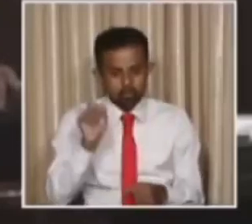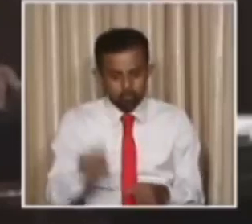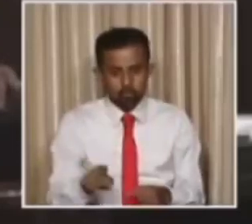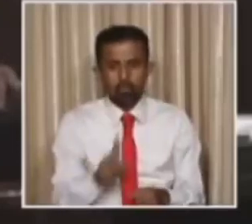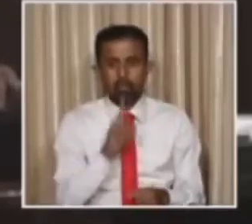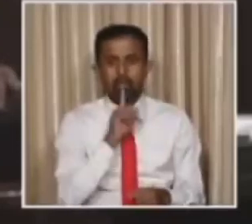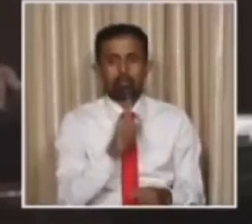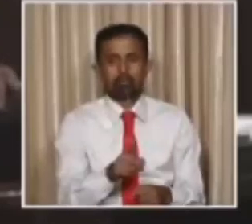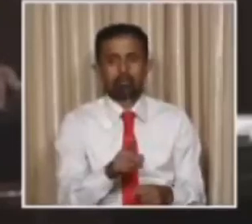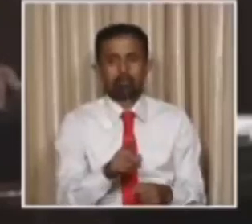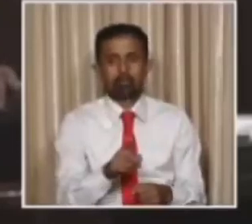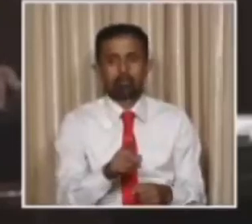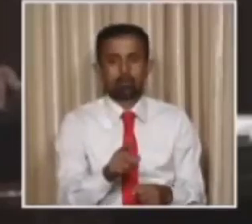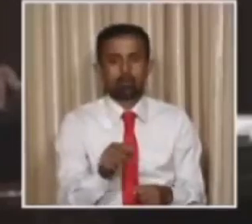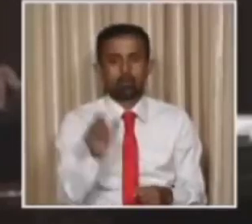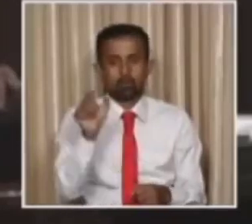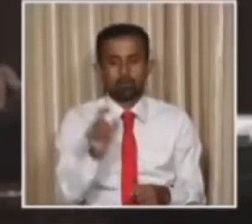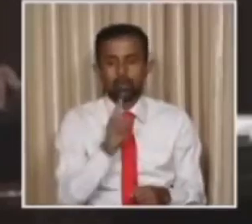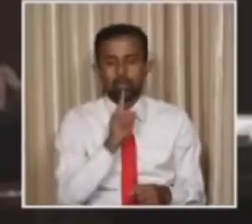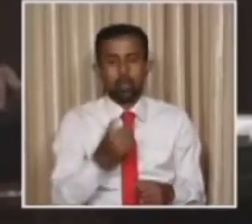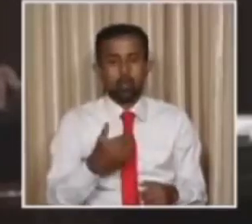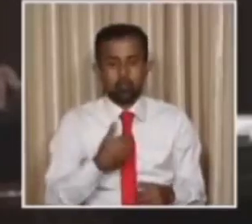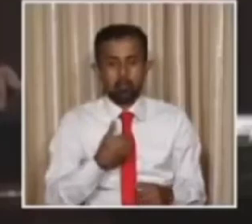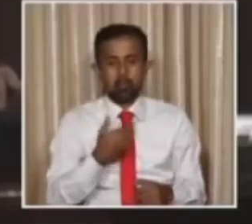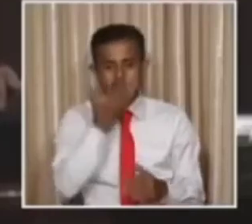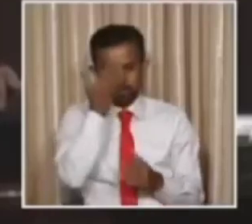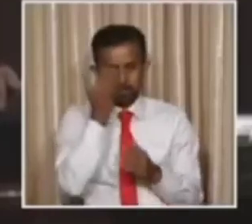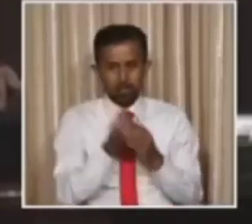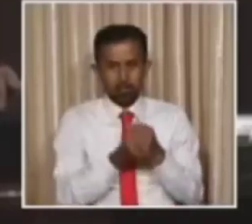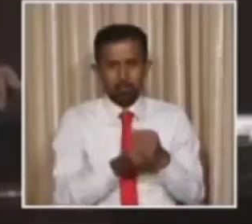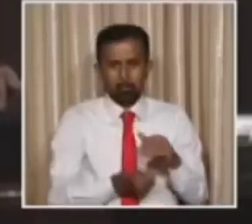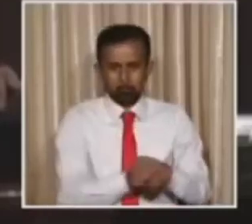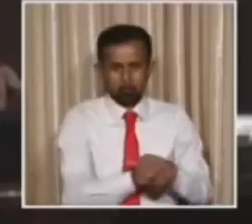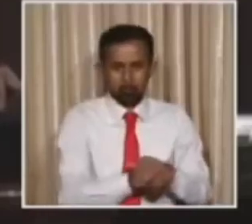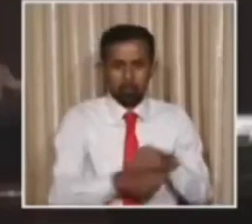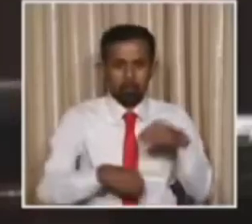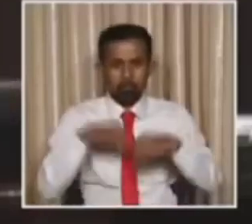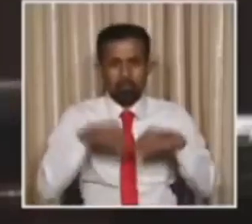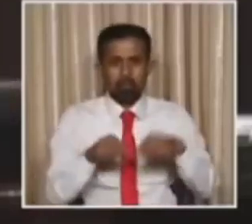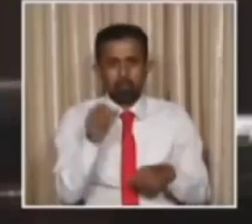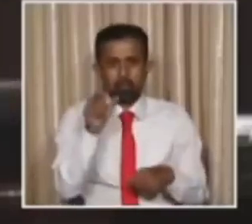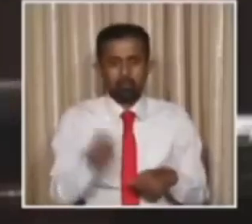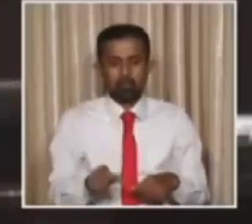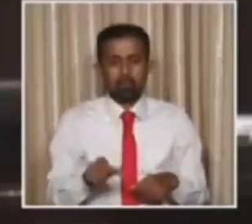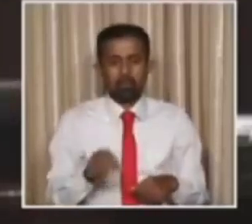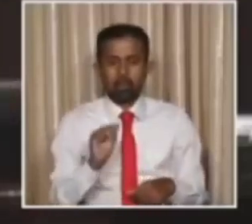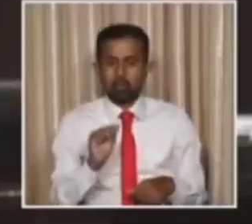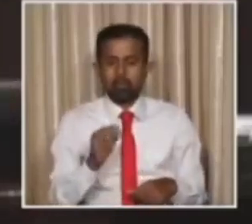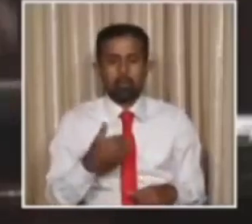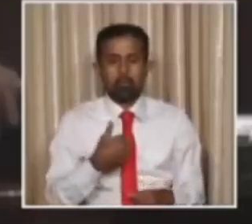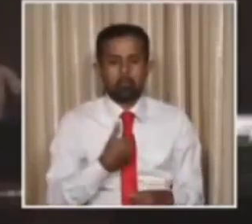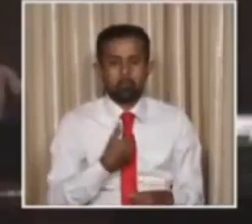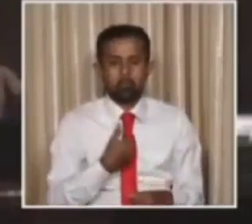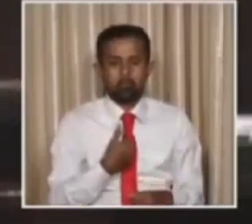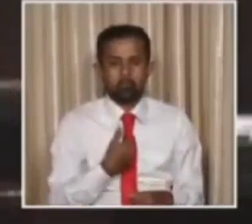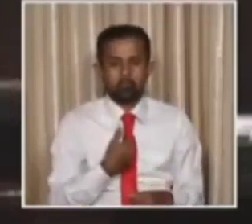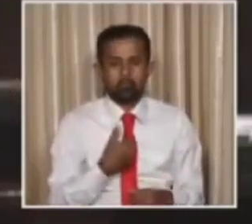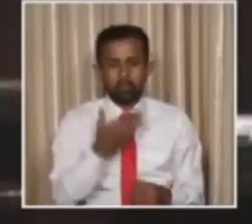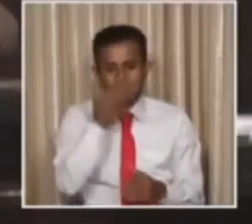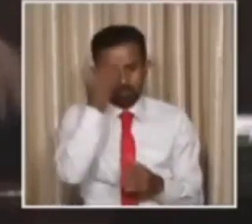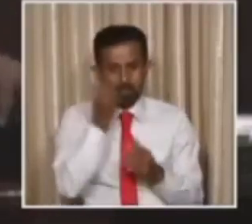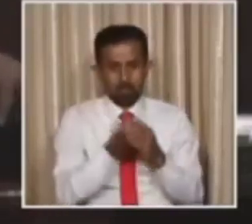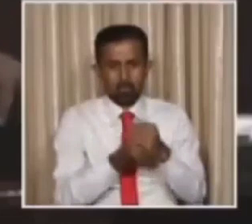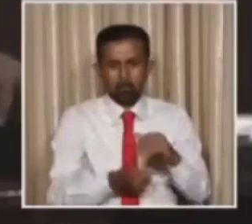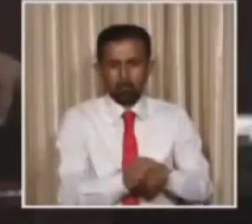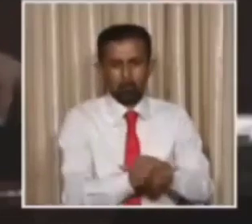குறிப்பிட விரும்புகின்றேன். வெளிவிவகார அமைச்சர் என்னை இங்கு தேவையற்ற விதத்தில் விமர்சித்துள்ளார். நான் மட்டக்களப்பு மாவட்டத்தில் அதிக வாக்குகளை பெற்று